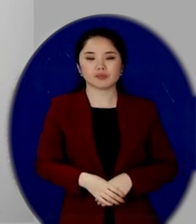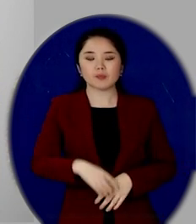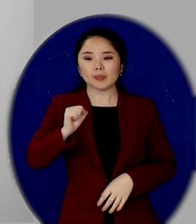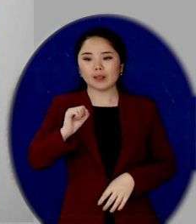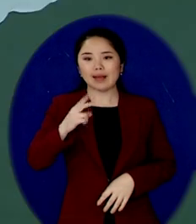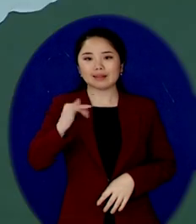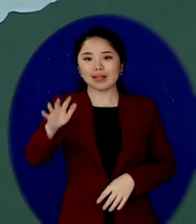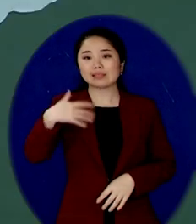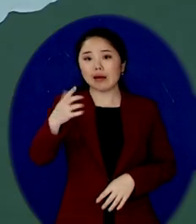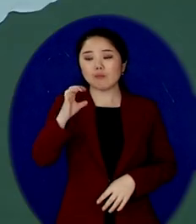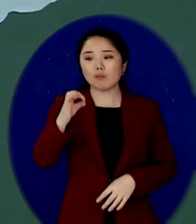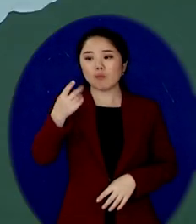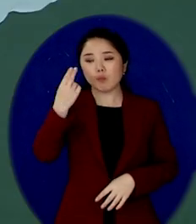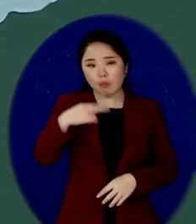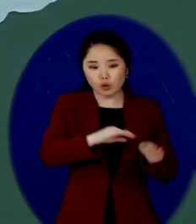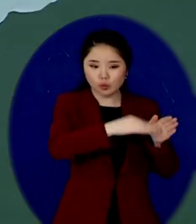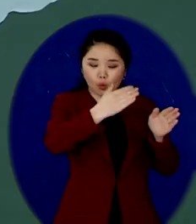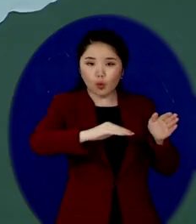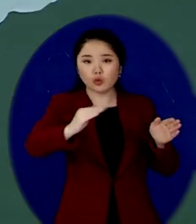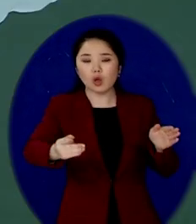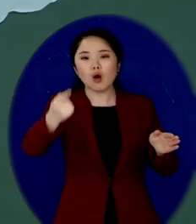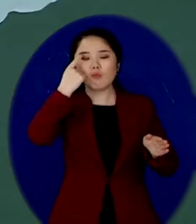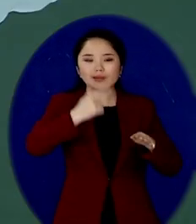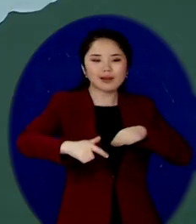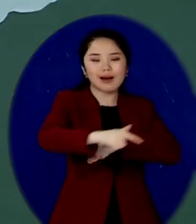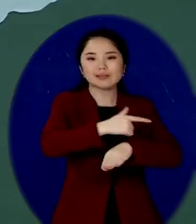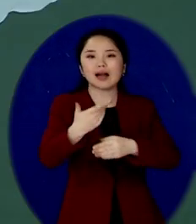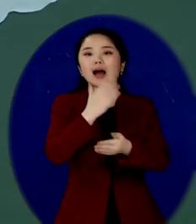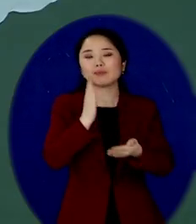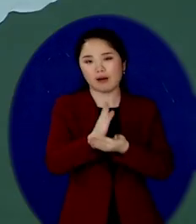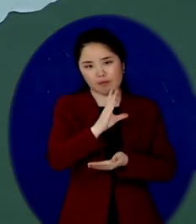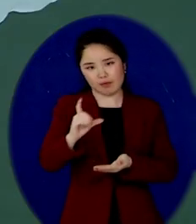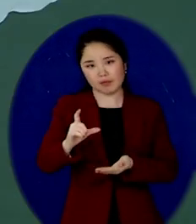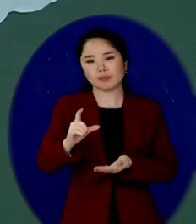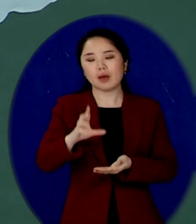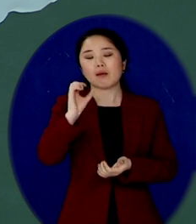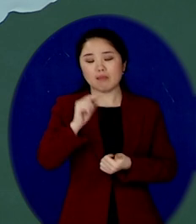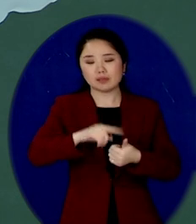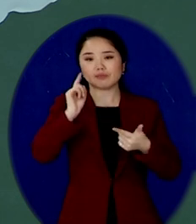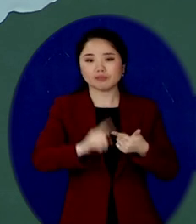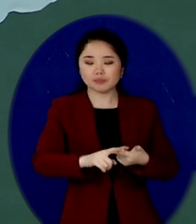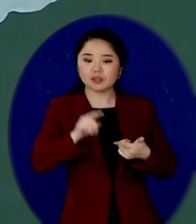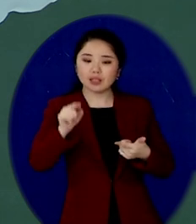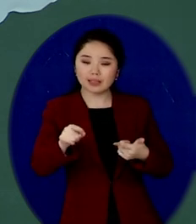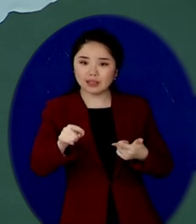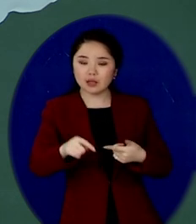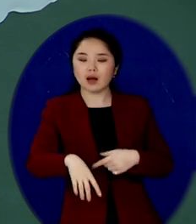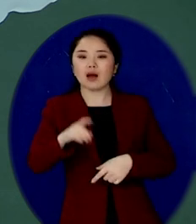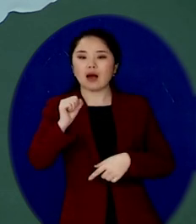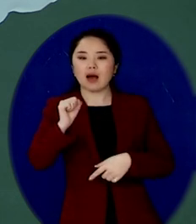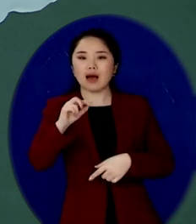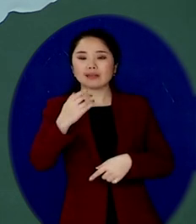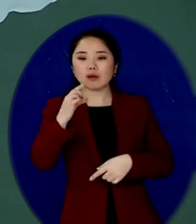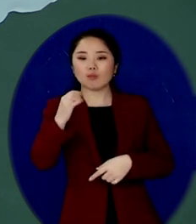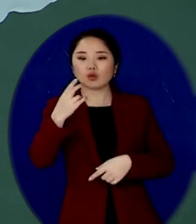Алтай таван богд уул нь Монгол орны аль хэсэгт байрлаж байгаа вэ? Мөн Алтай таван богд